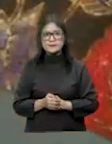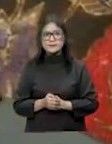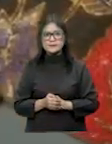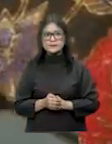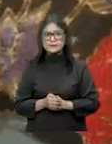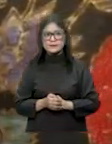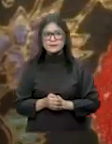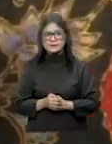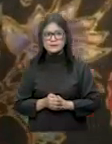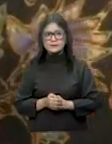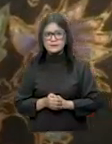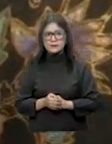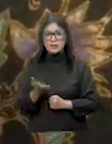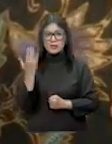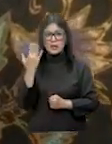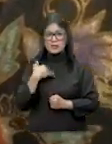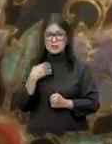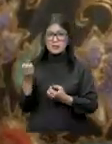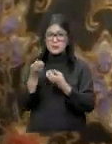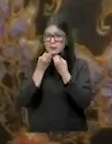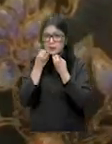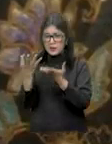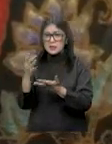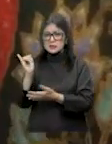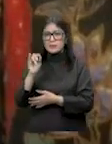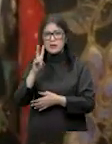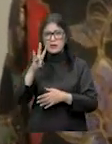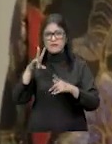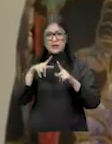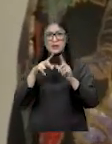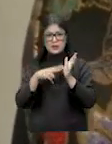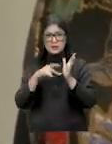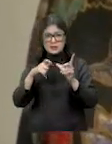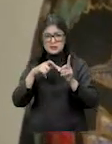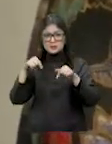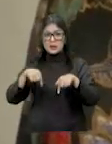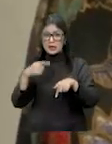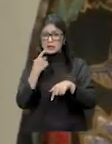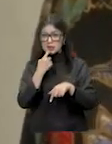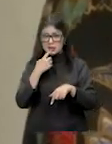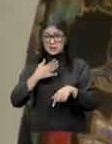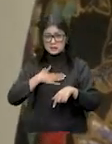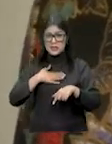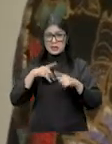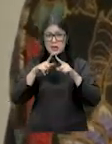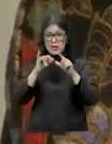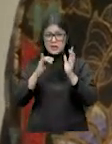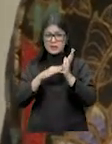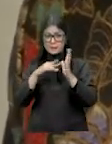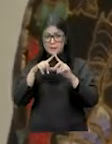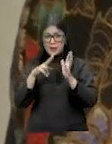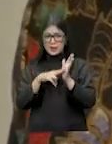Sekali lagi tadi seperti yang disampaikan juga oleh Bung Vincent, ini bukan terkait saya, bukan terkait Aiman, tapi ini terkait dengan bagaimana